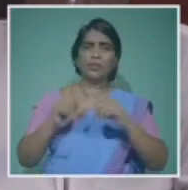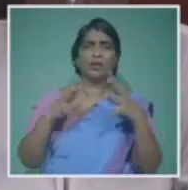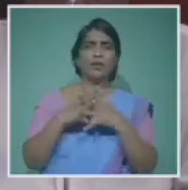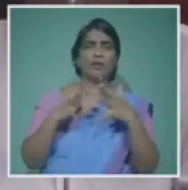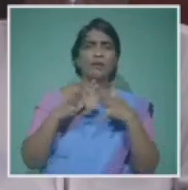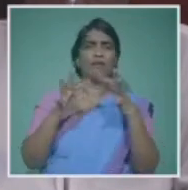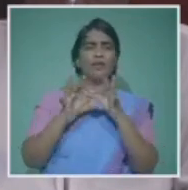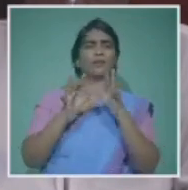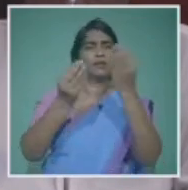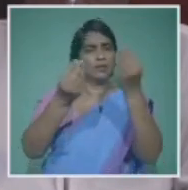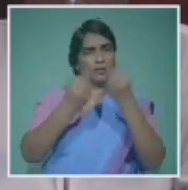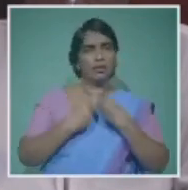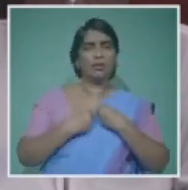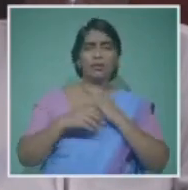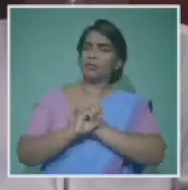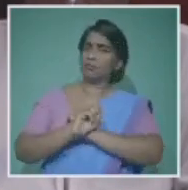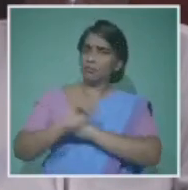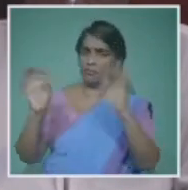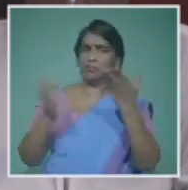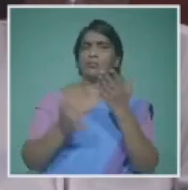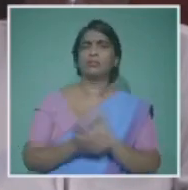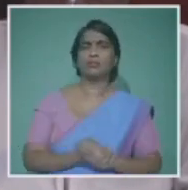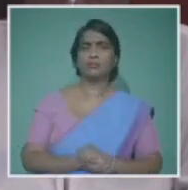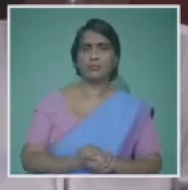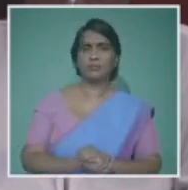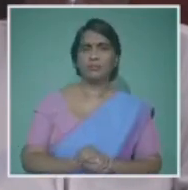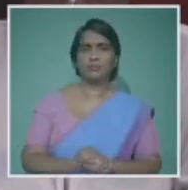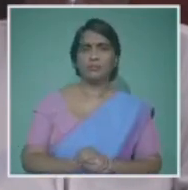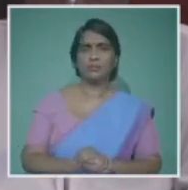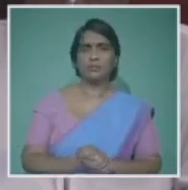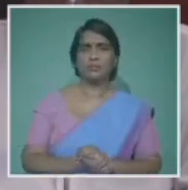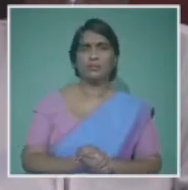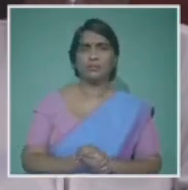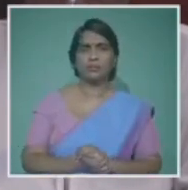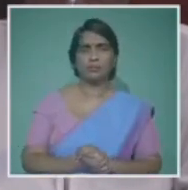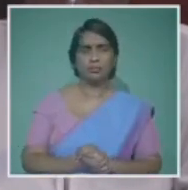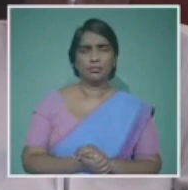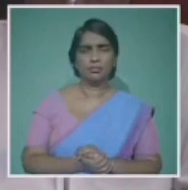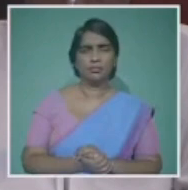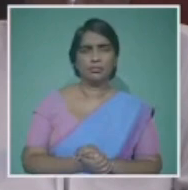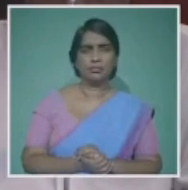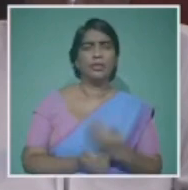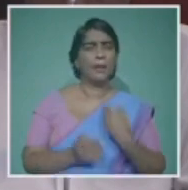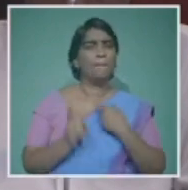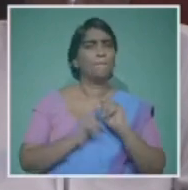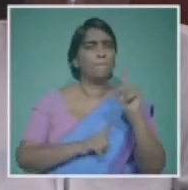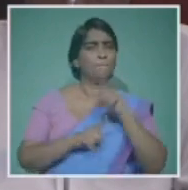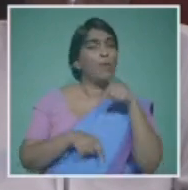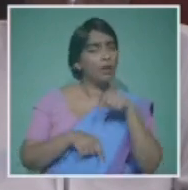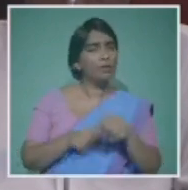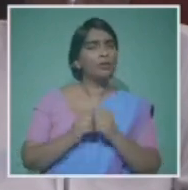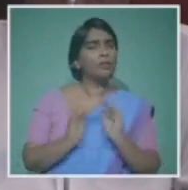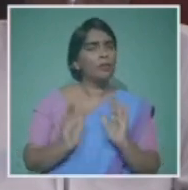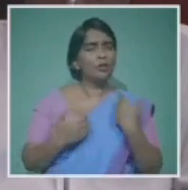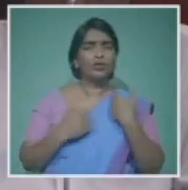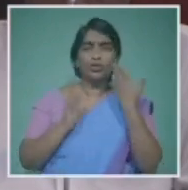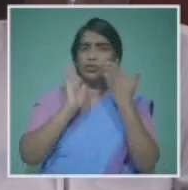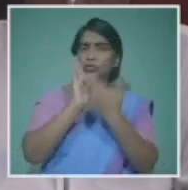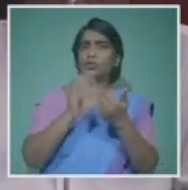එක අපිට දෙන්න අපේ වත්කම් බිලි කරන්න ඔව් එතකොට අපි පාර්ලිමේන්තුවේ මේක පටන් ගමු අපි ආදර්ශයක්